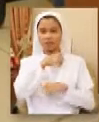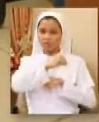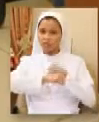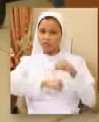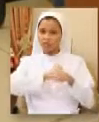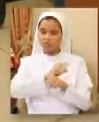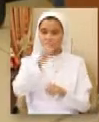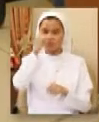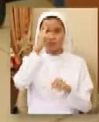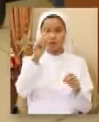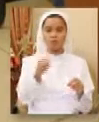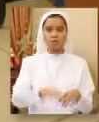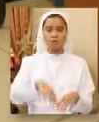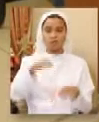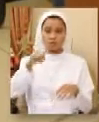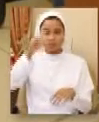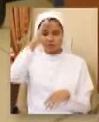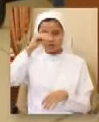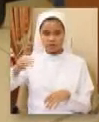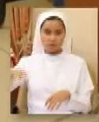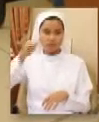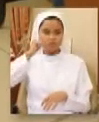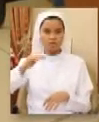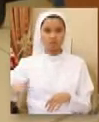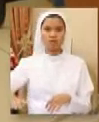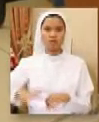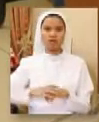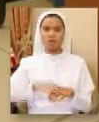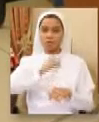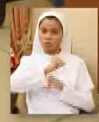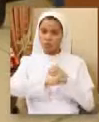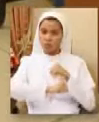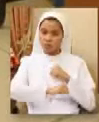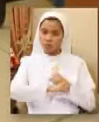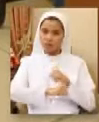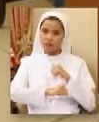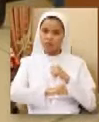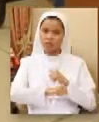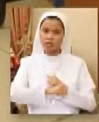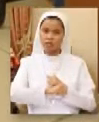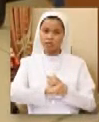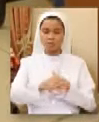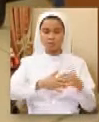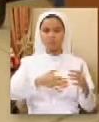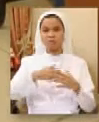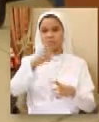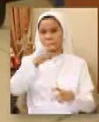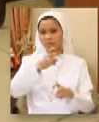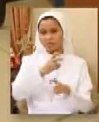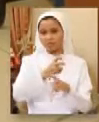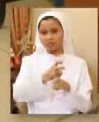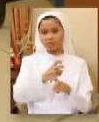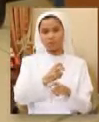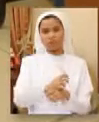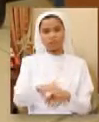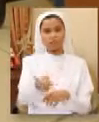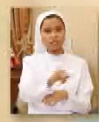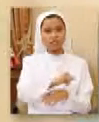hindi sila nagsasalita pa siya, nagtatrabaho sila. May madalang pawis, yung hirap. Ganun din si Jesus